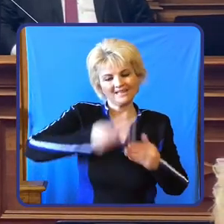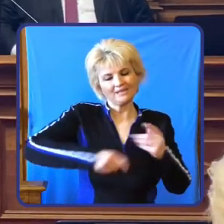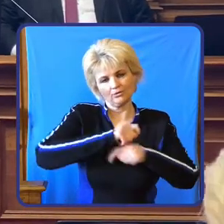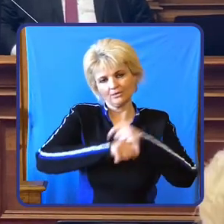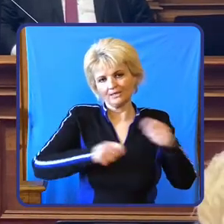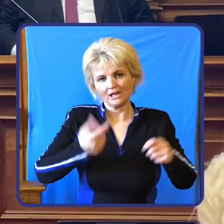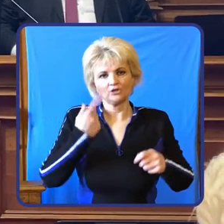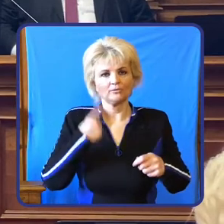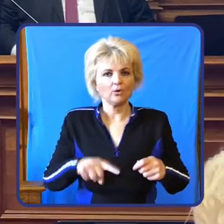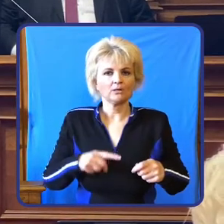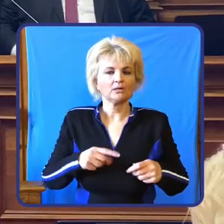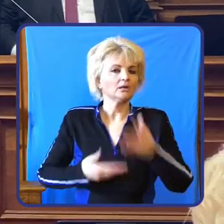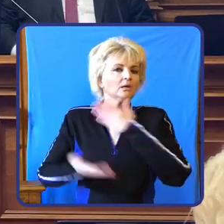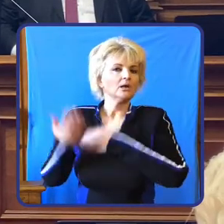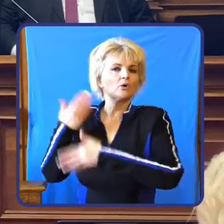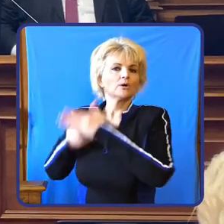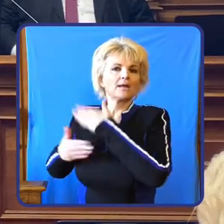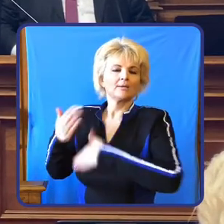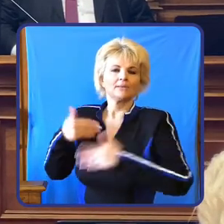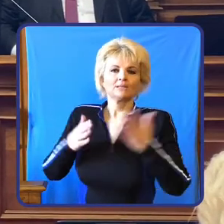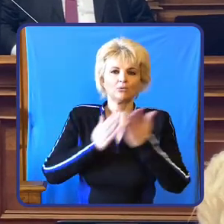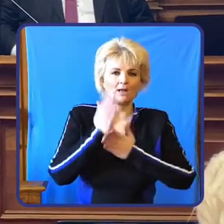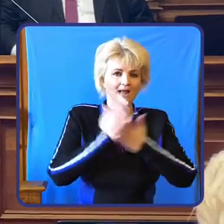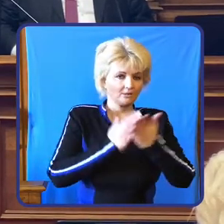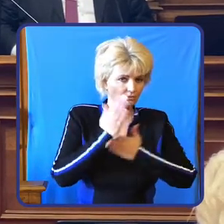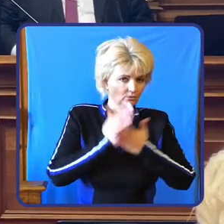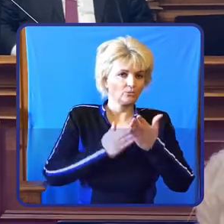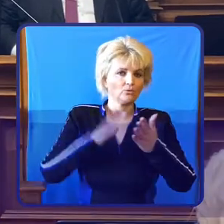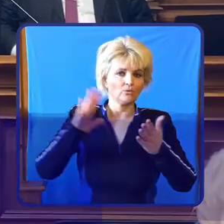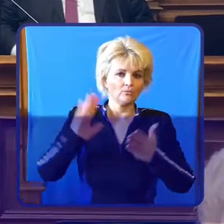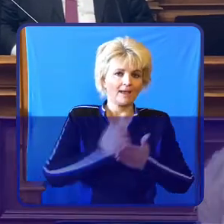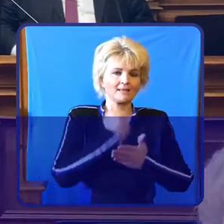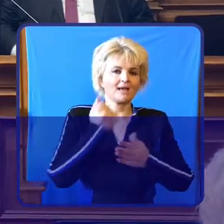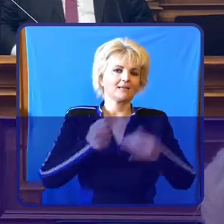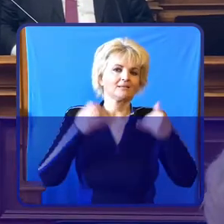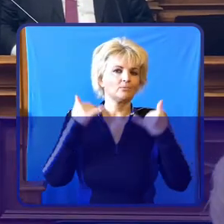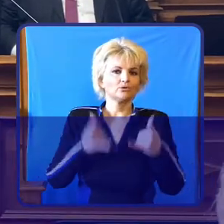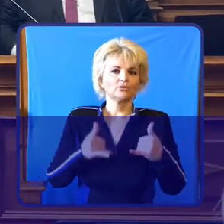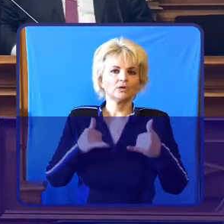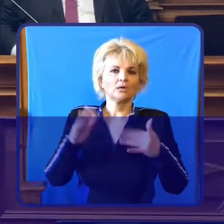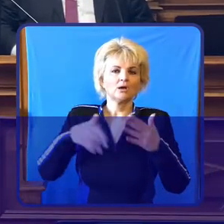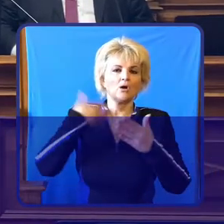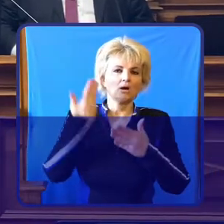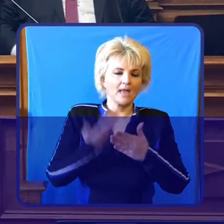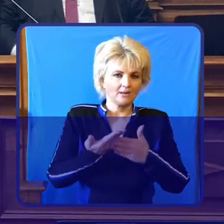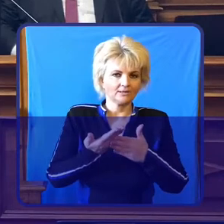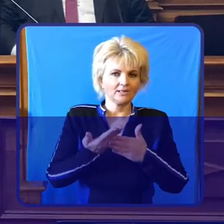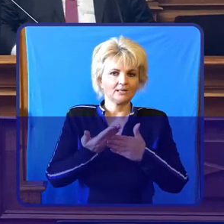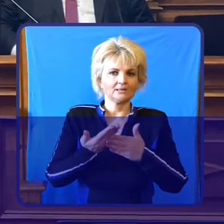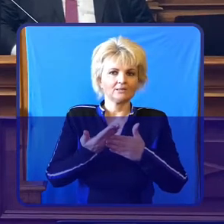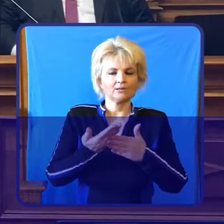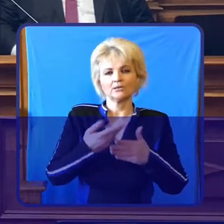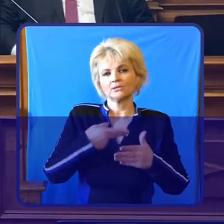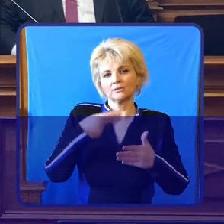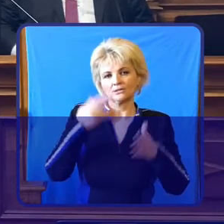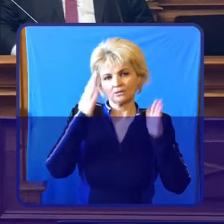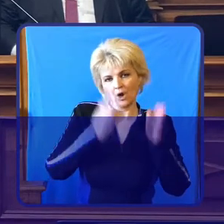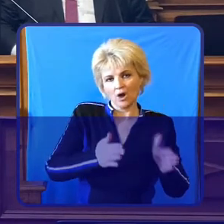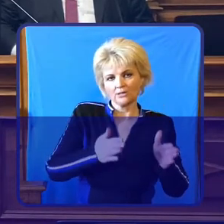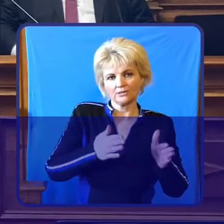szerződéskötésünk, amelyet egyébként a korábbi szolgáltató nyert meg, jelenleg pedig ajánlattételi szakban van a közbeszerzés,